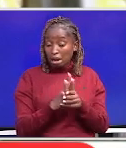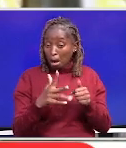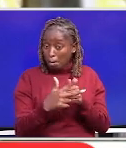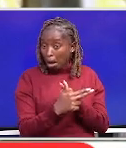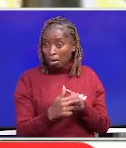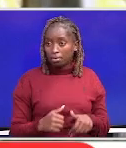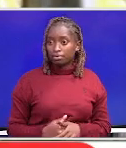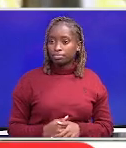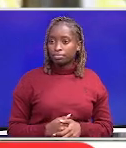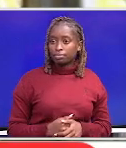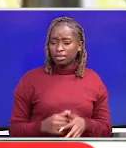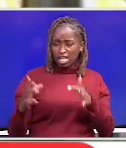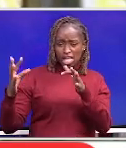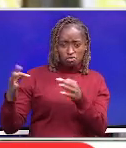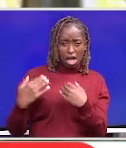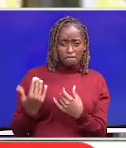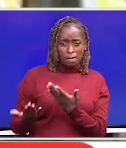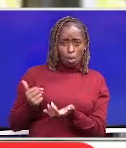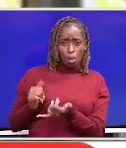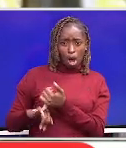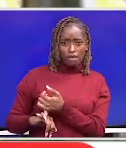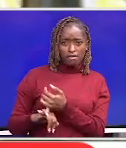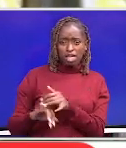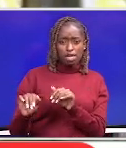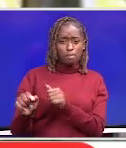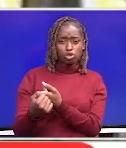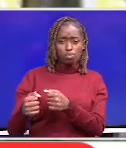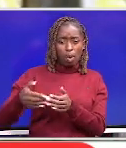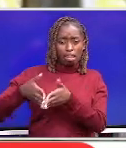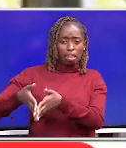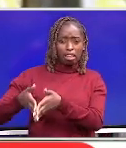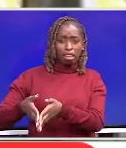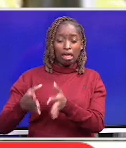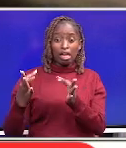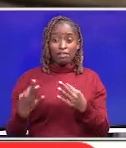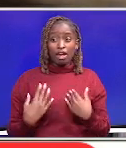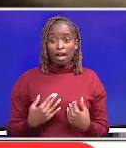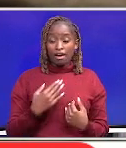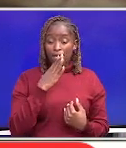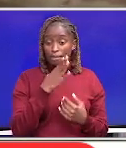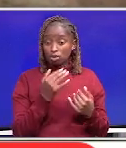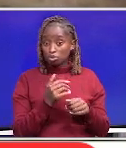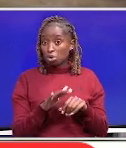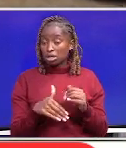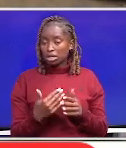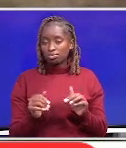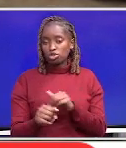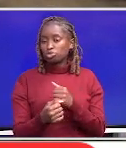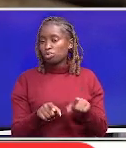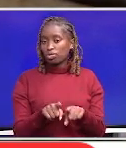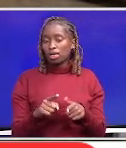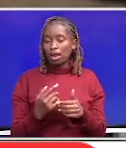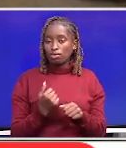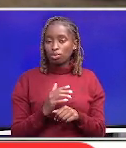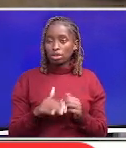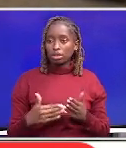na mwanamke uwezi lala na mwanamke, ukiwa mtayarishaji uwezi chimba kaburi. Tohara ya aina hii inaaminika